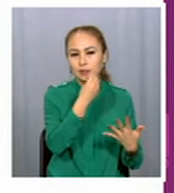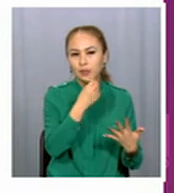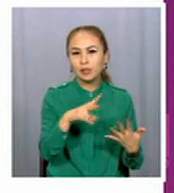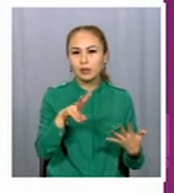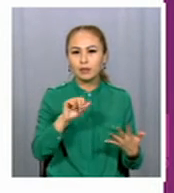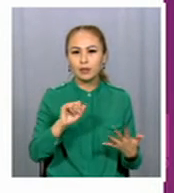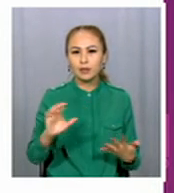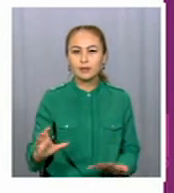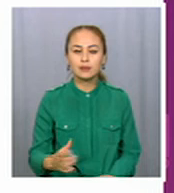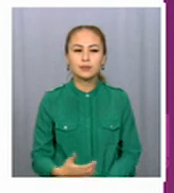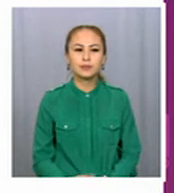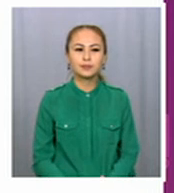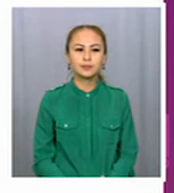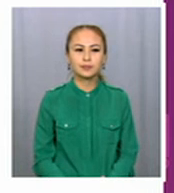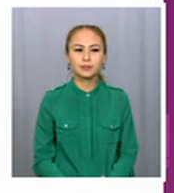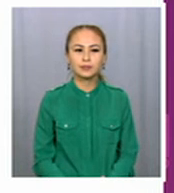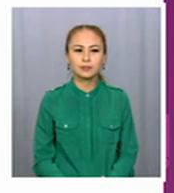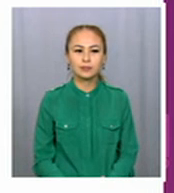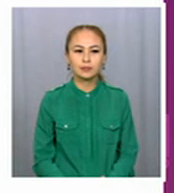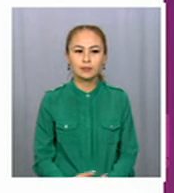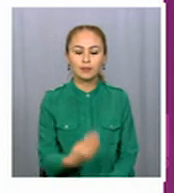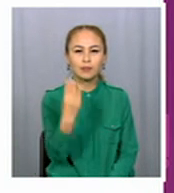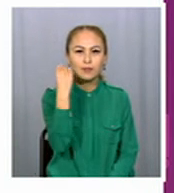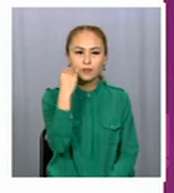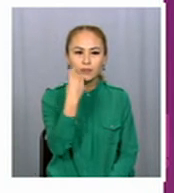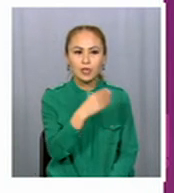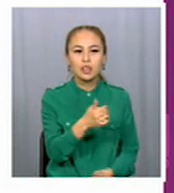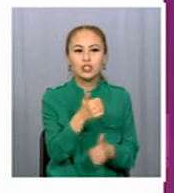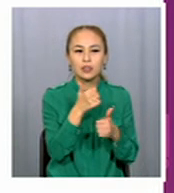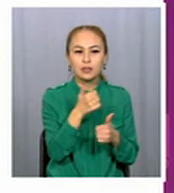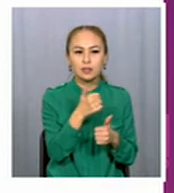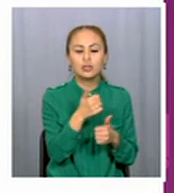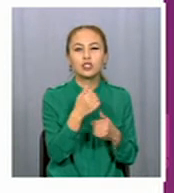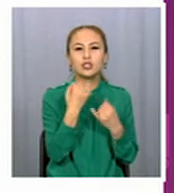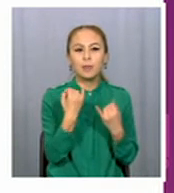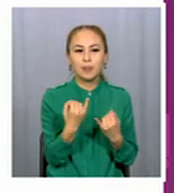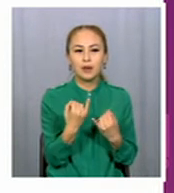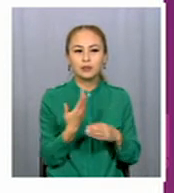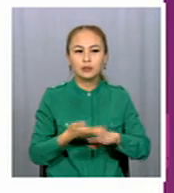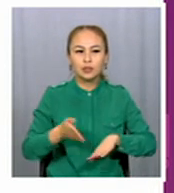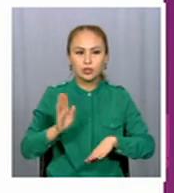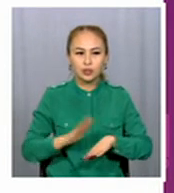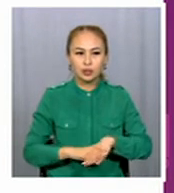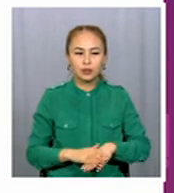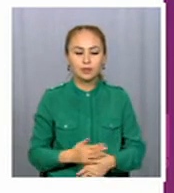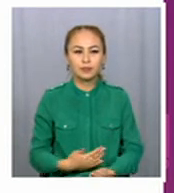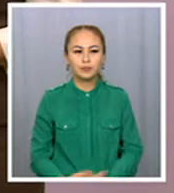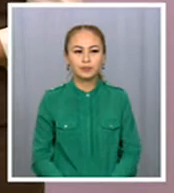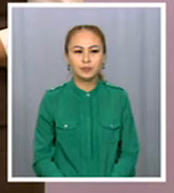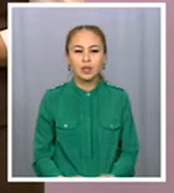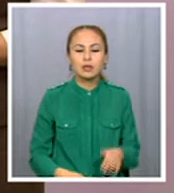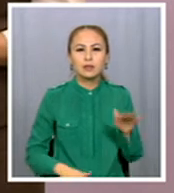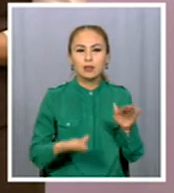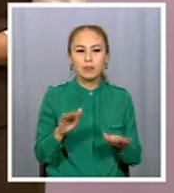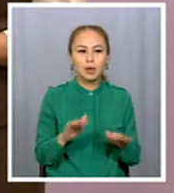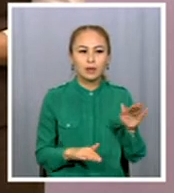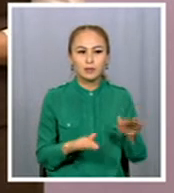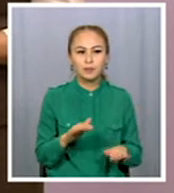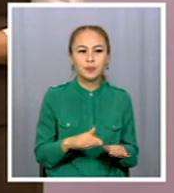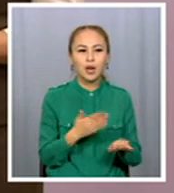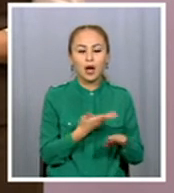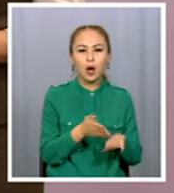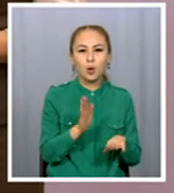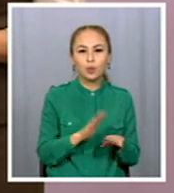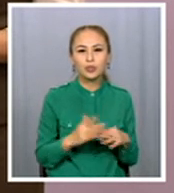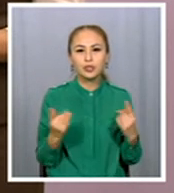әдемі, лас. Сапасы – жақсы, жаман, нашар. Салмағы